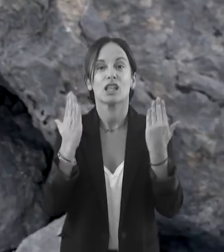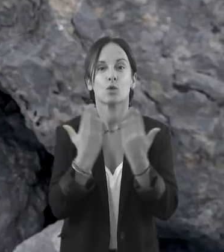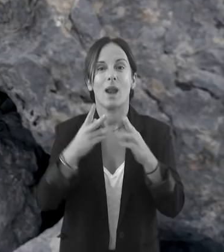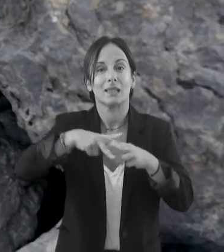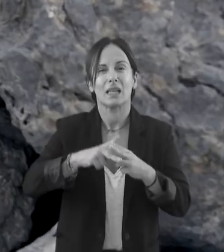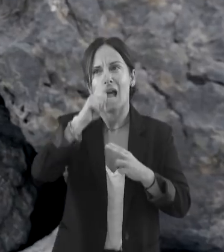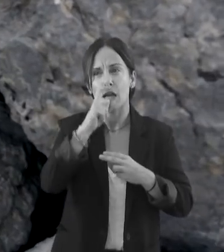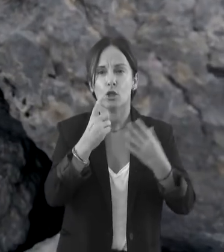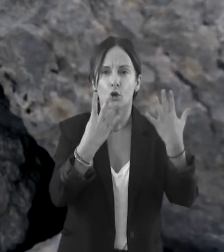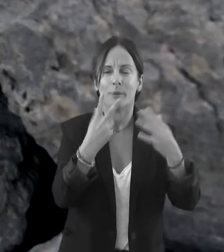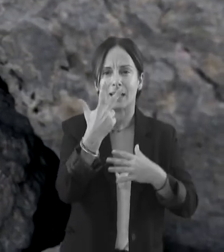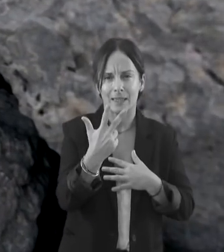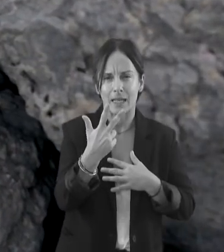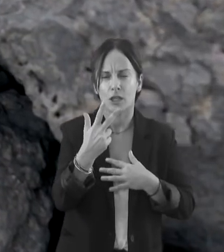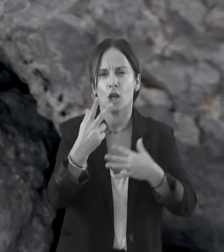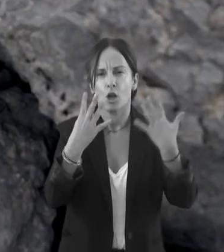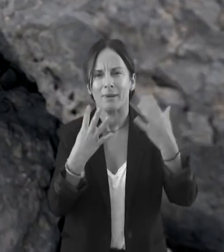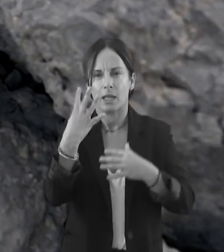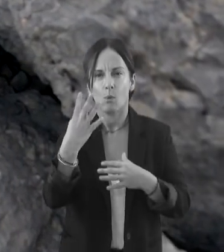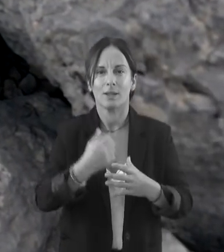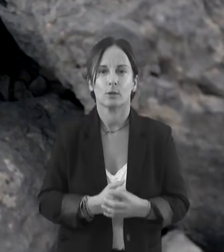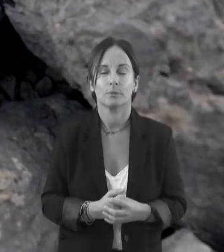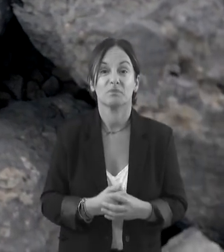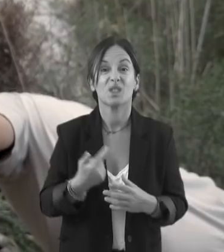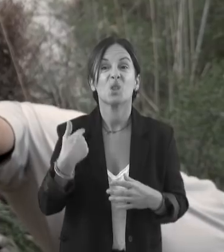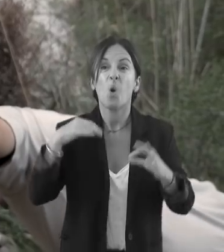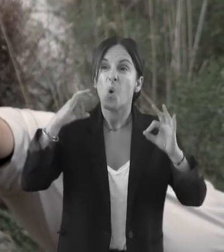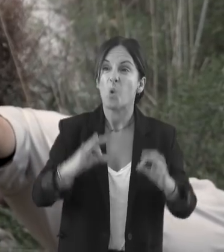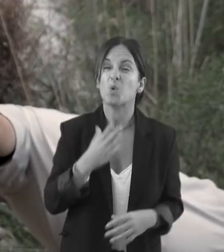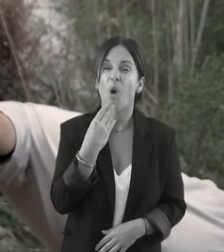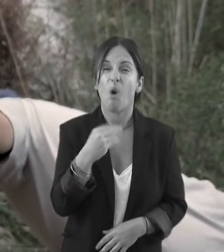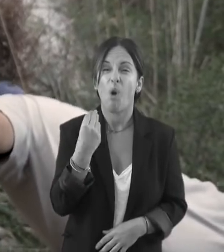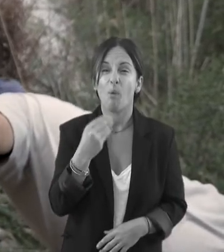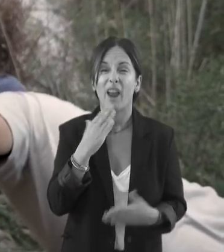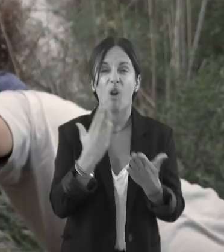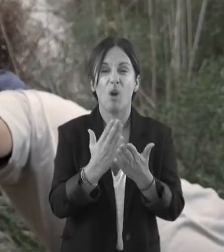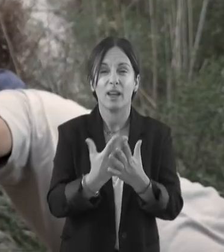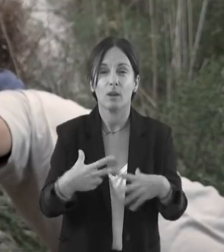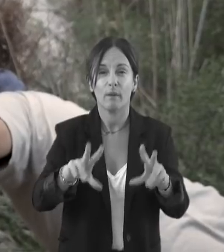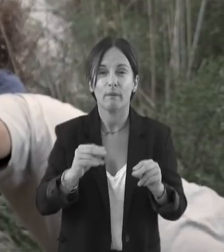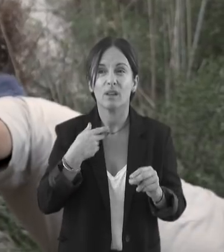camins, marjades i desenvolupar tot això que realment volia fer i m'agrada.